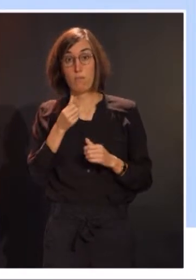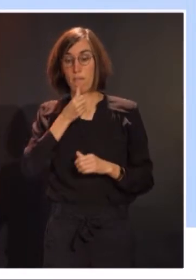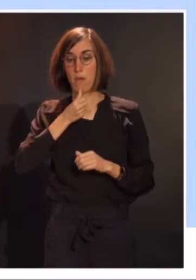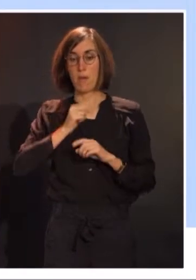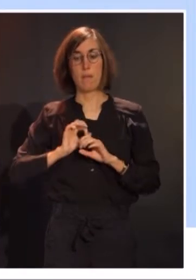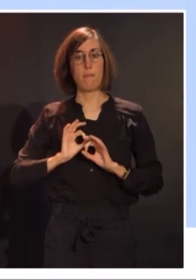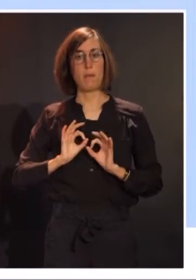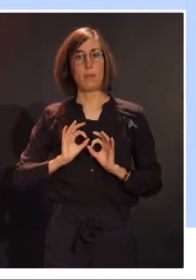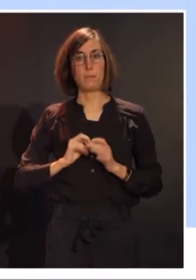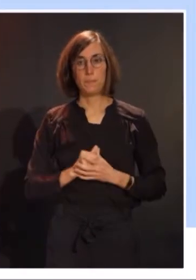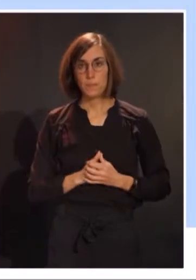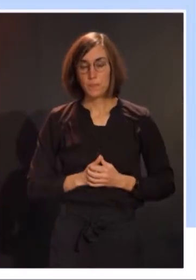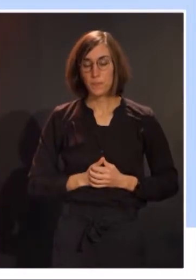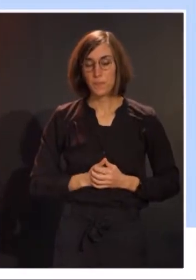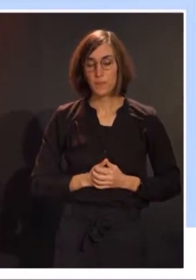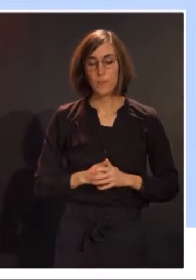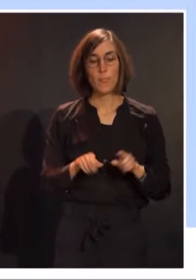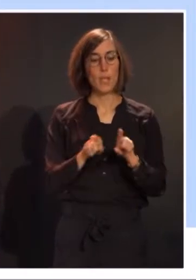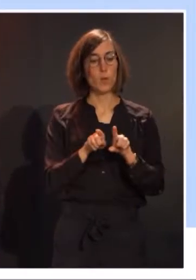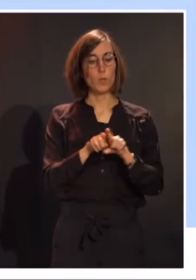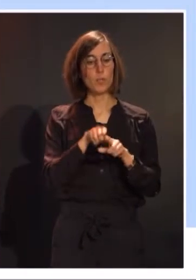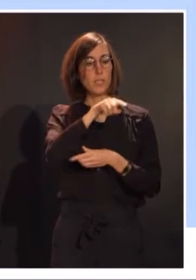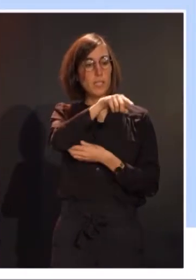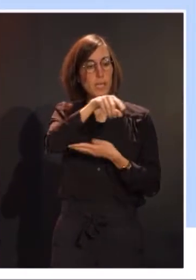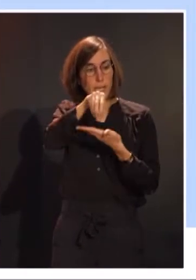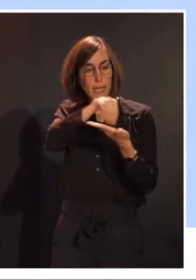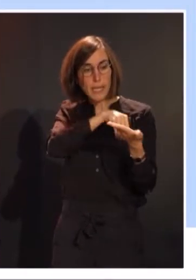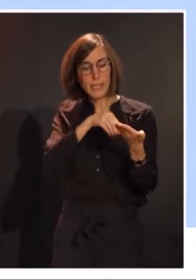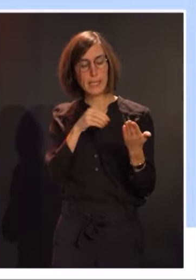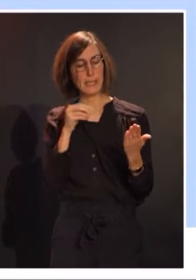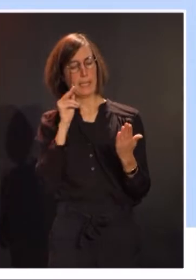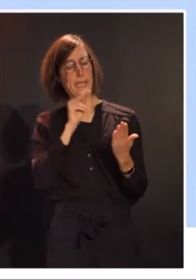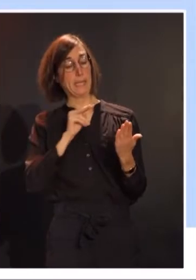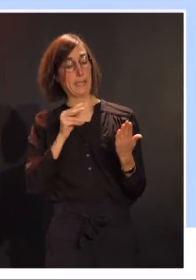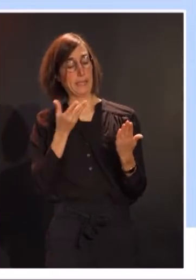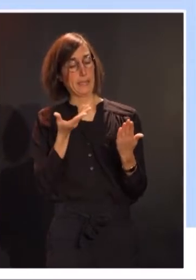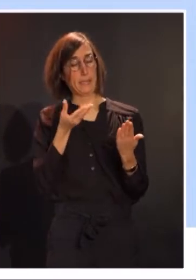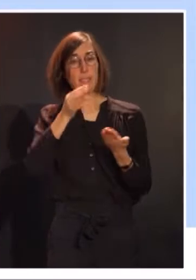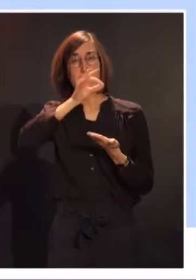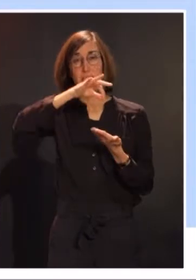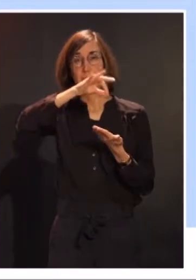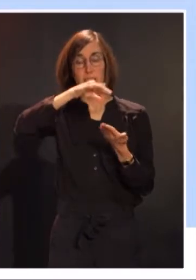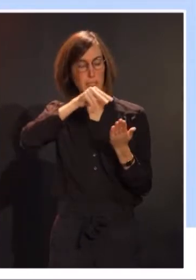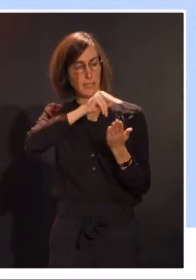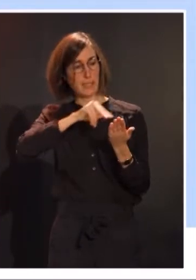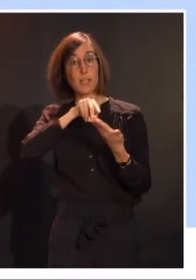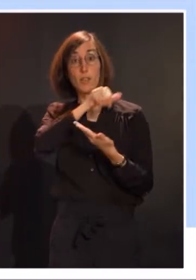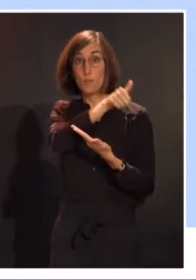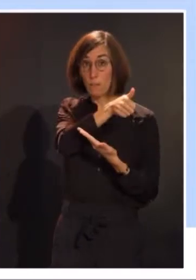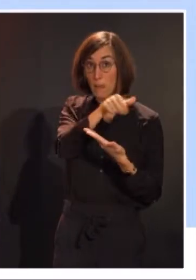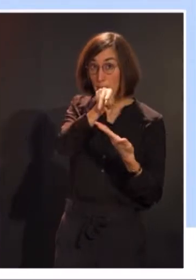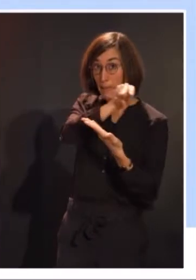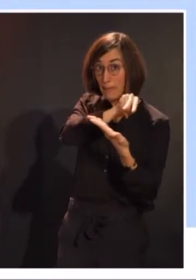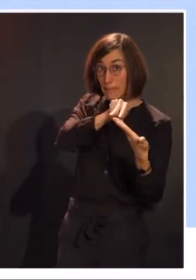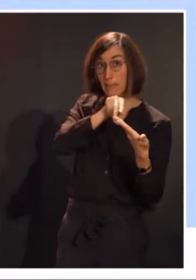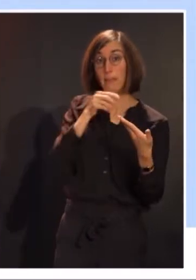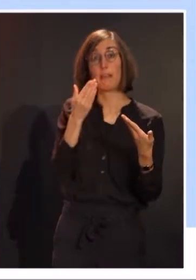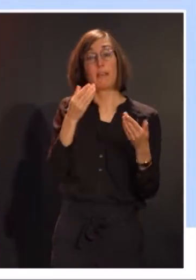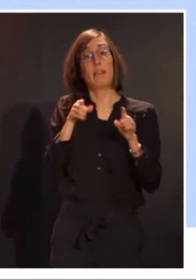la lisibilité des productions écrites, qui étaient difficiles à relire et par le jeune et également par une tierce